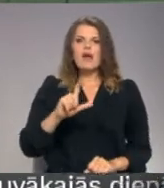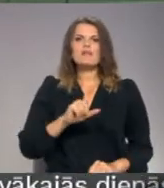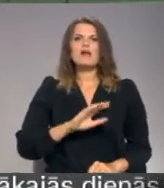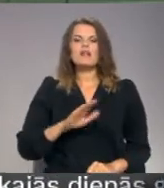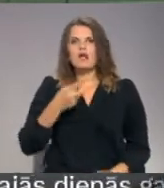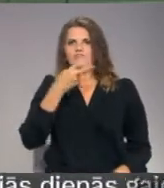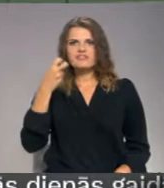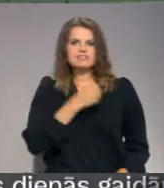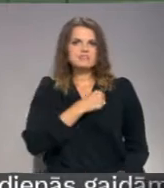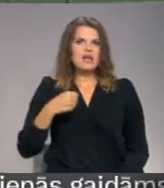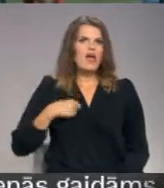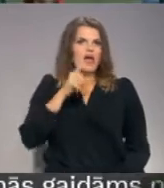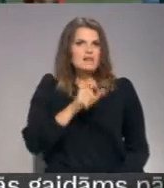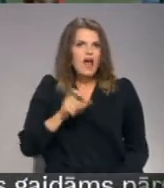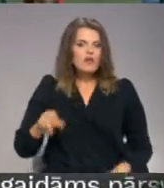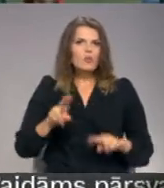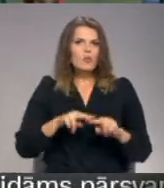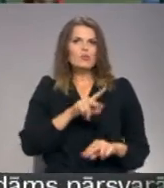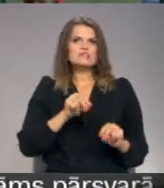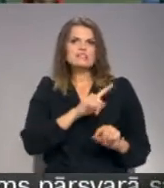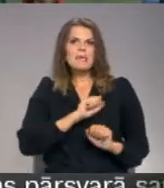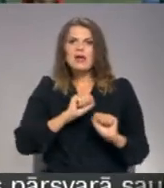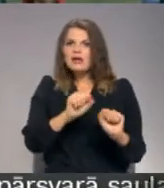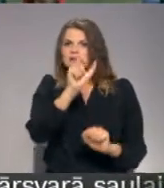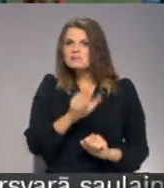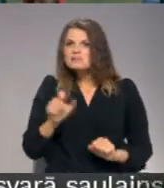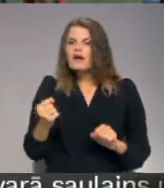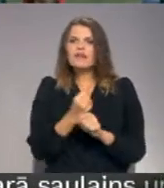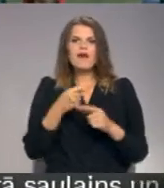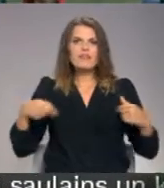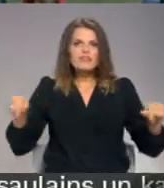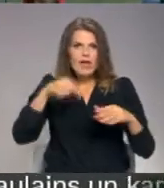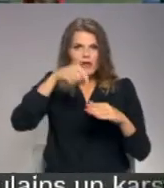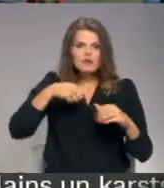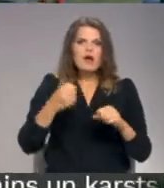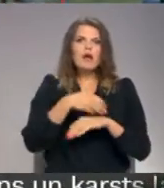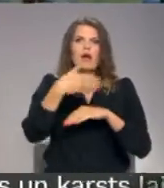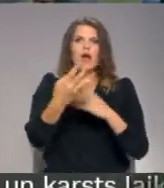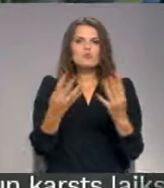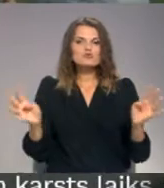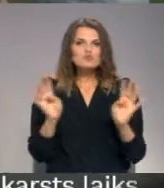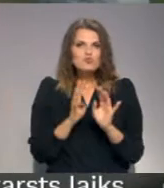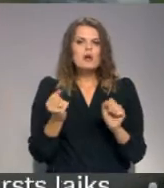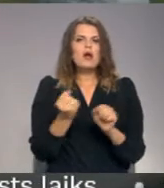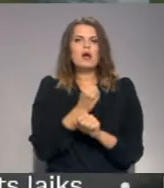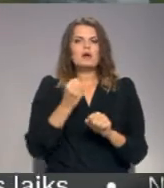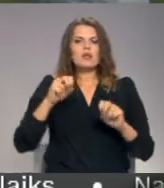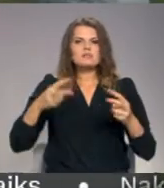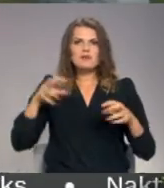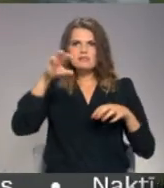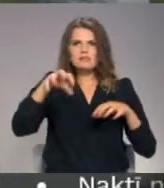200 karavīri un zemessargi. Gan teritorijā, gan gar žogu, gan sektoros, gan posteņos